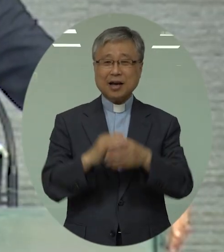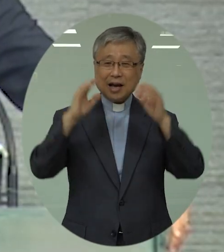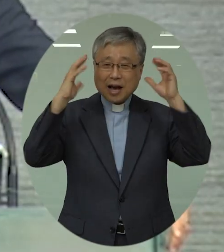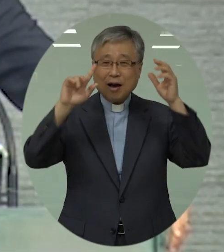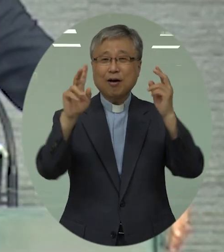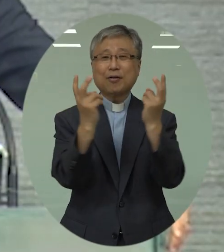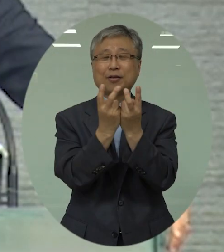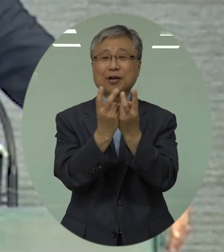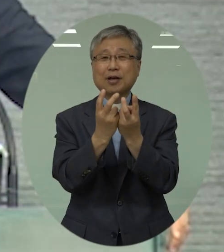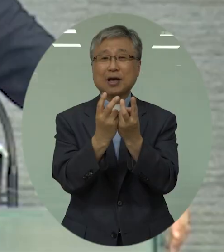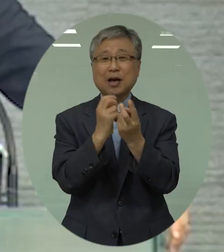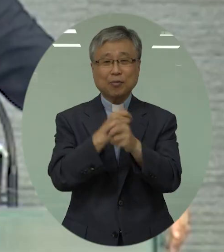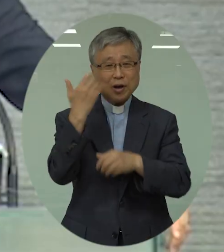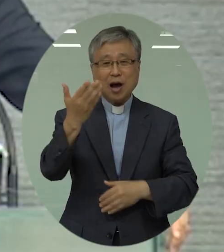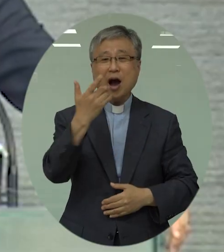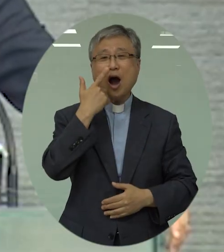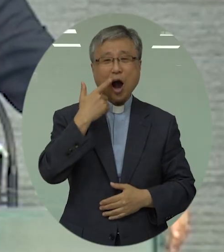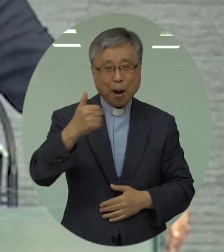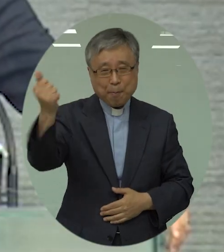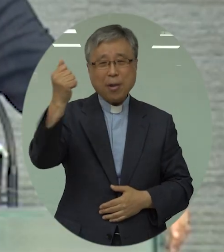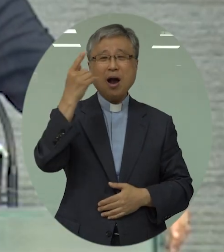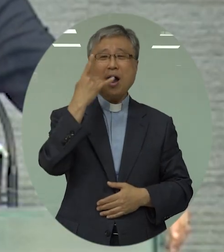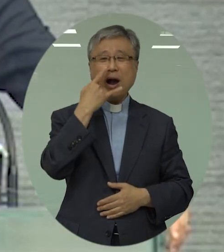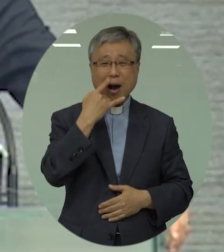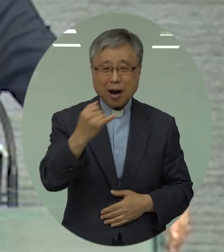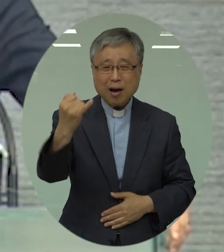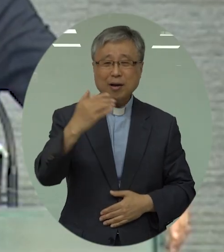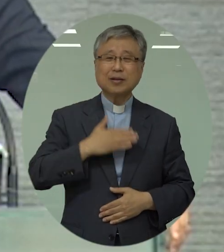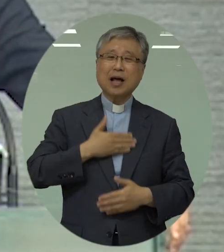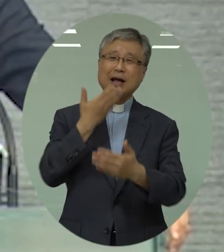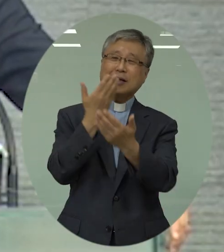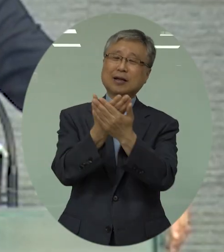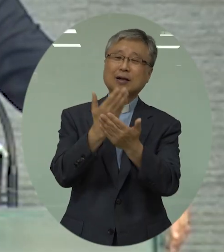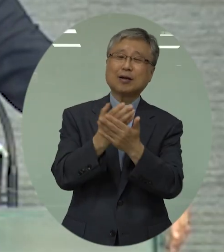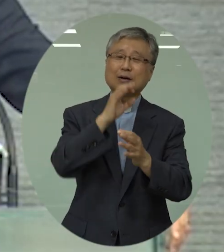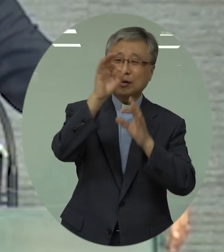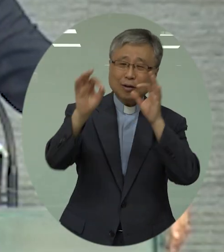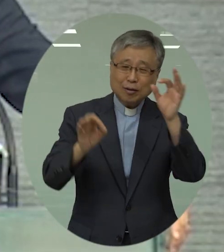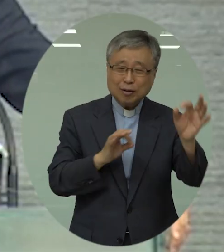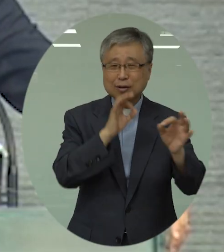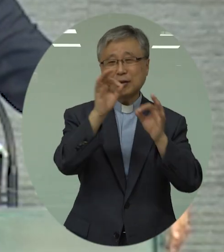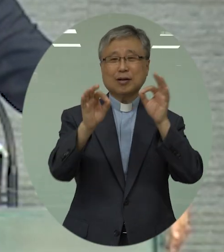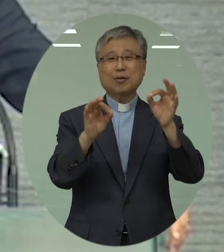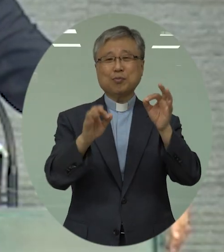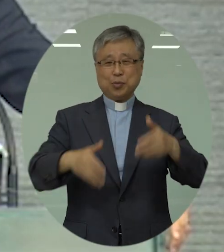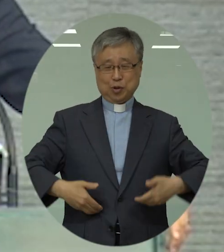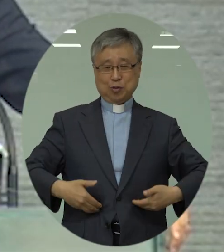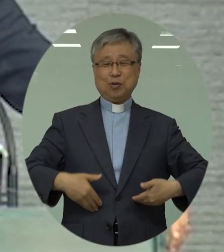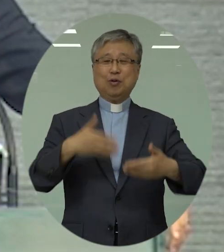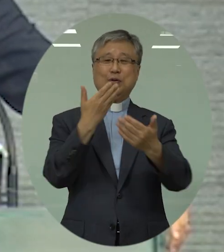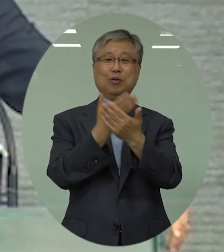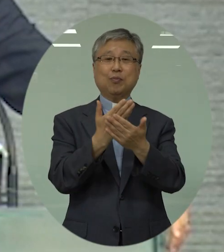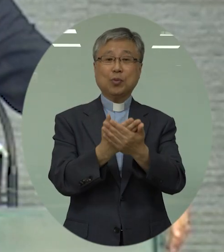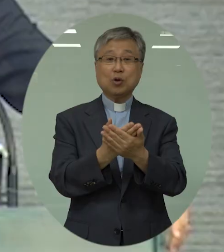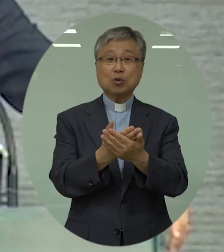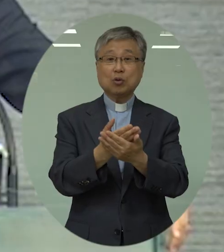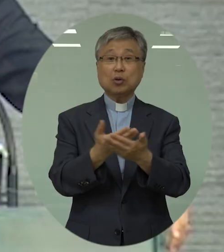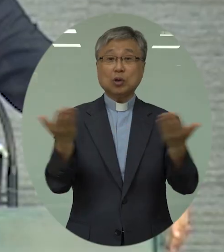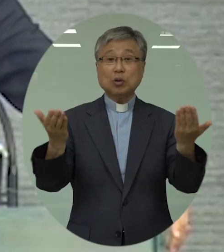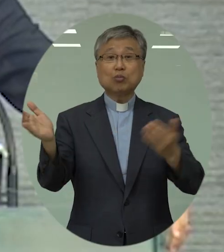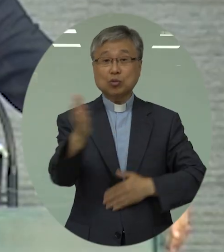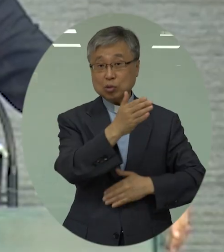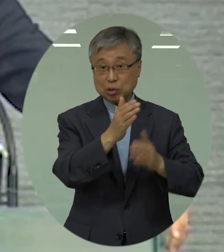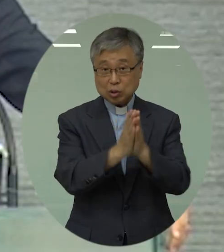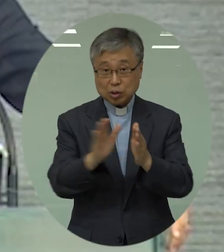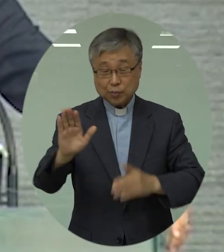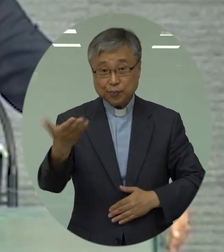아이는 어떻게 합니까? 아빠, 엄마, 나 달라고 부르짖고 젖 채우고 거기서 시작되는 거예요.